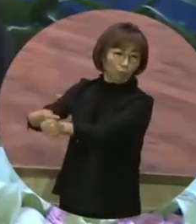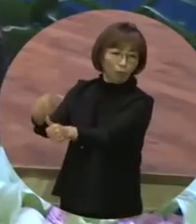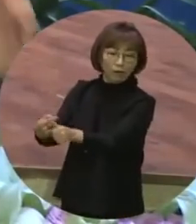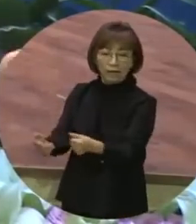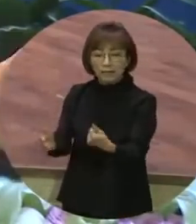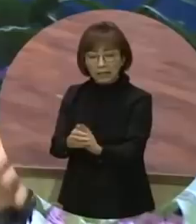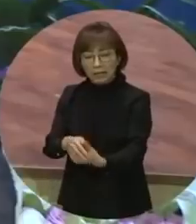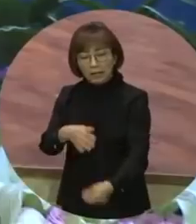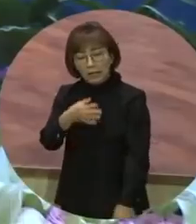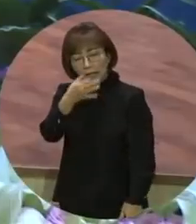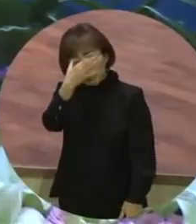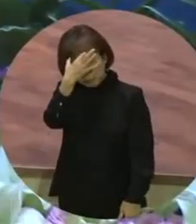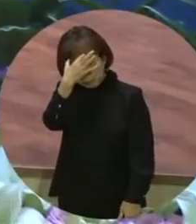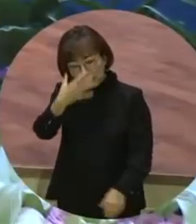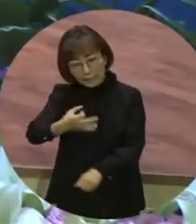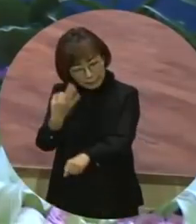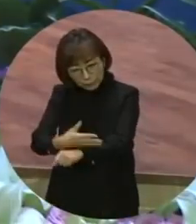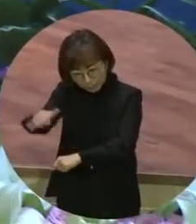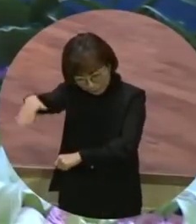없이 너 할례 받아라.